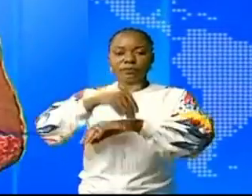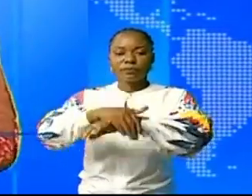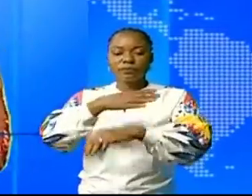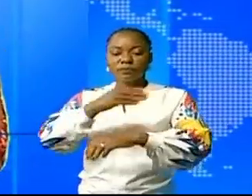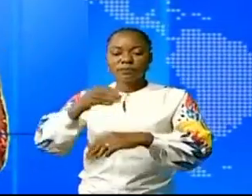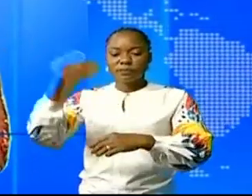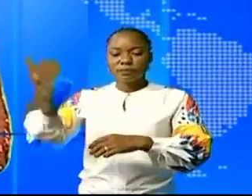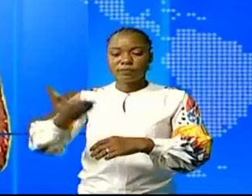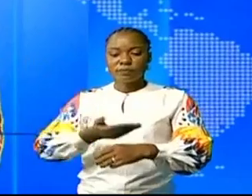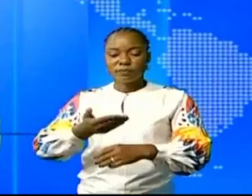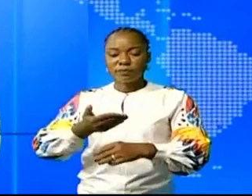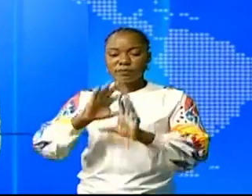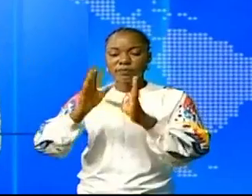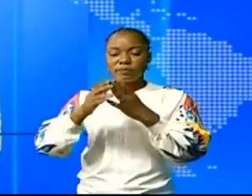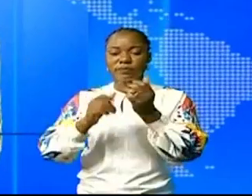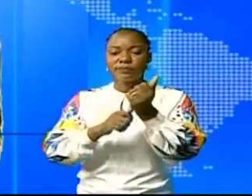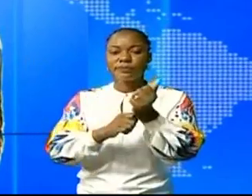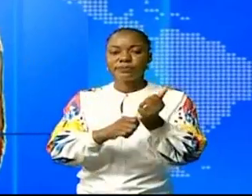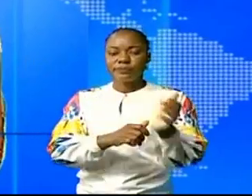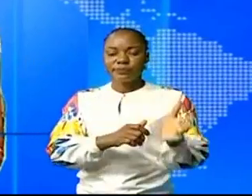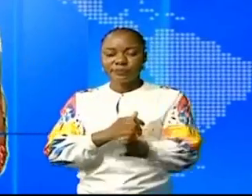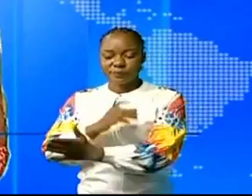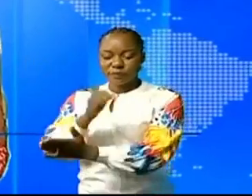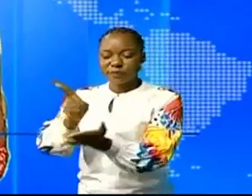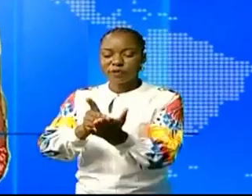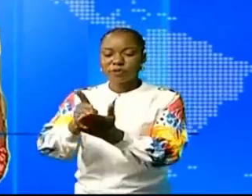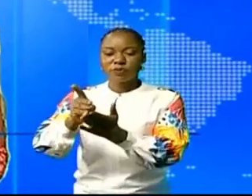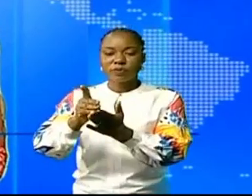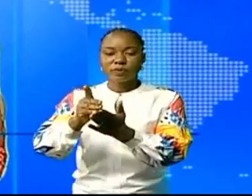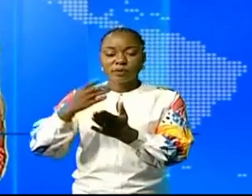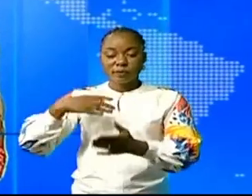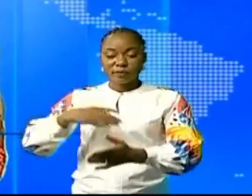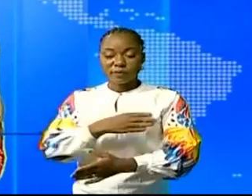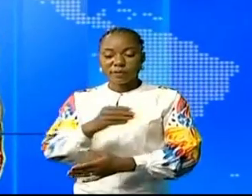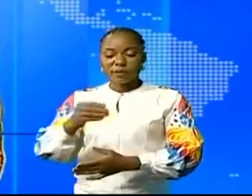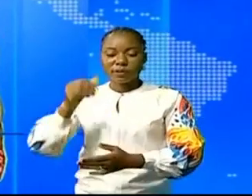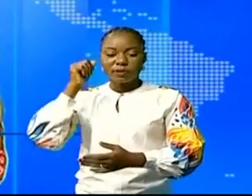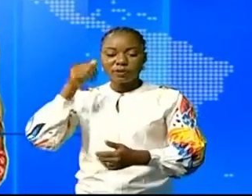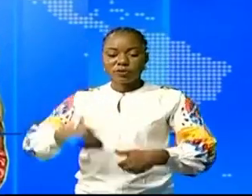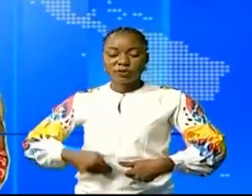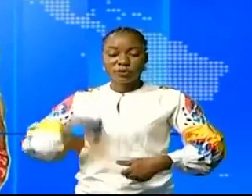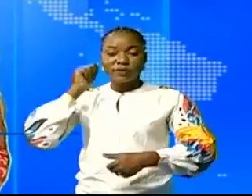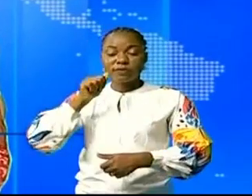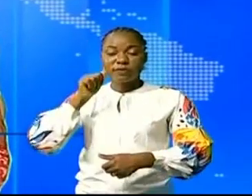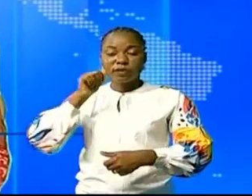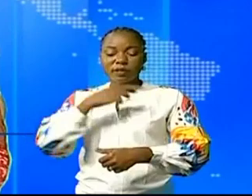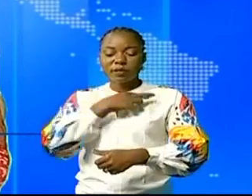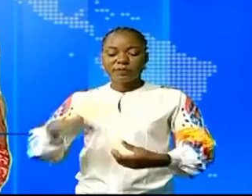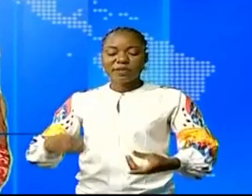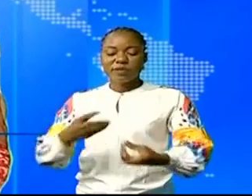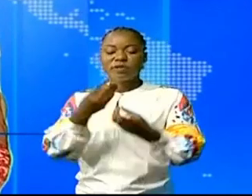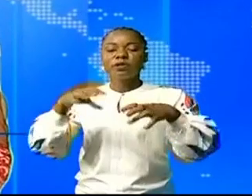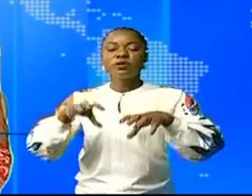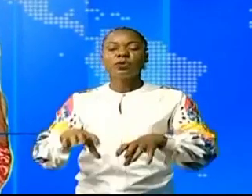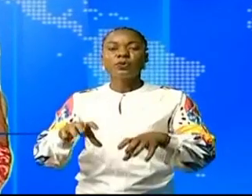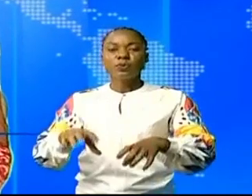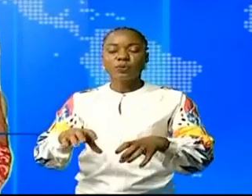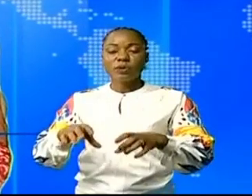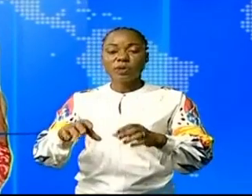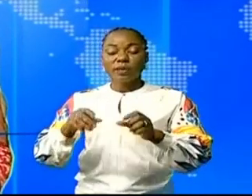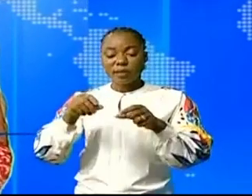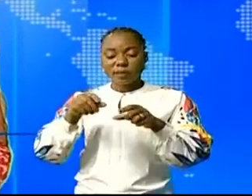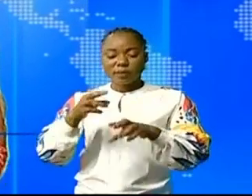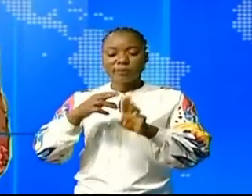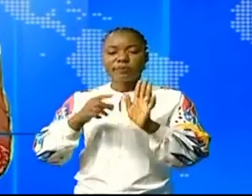toutes et à tous. Les droits des femmes et des jeunes filles en République démocratique du Congo, leur